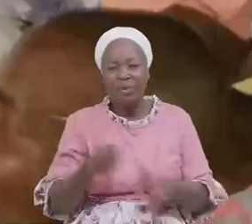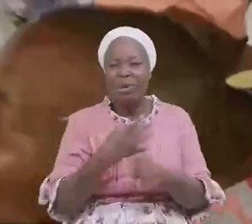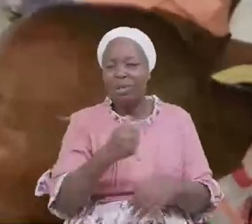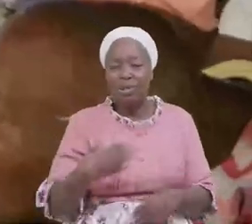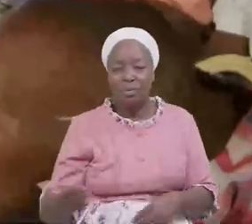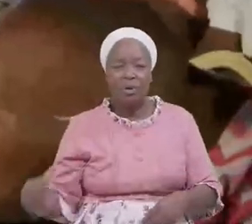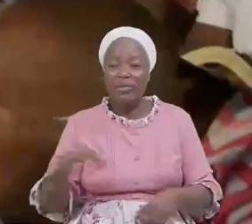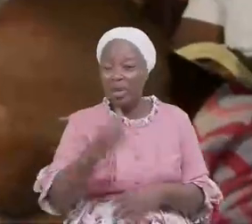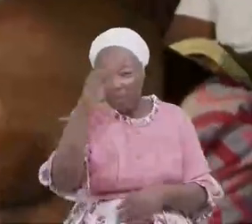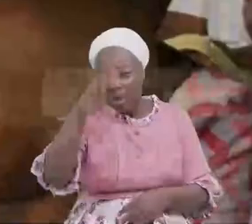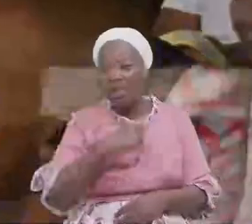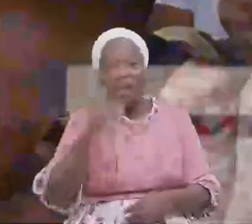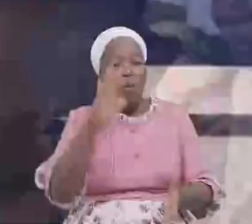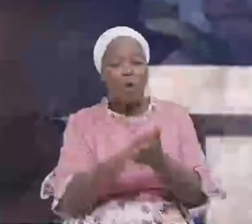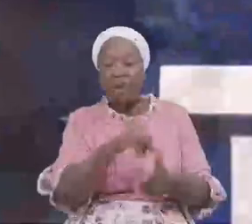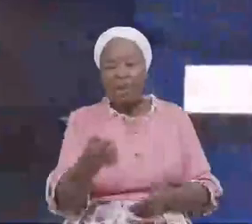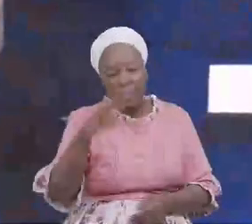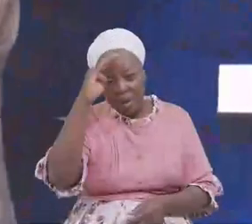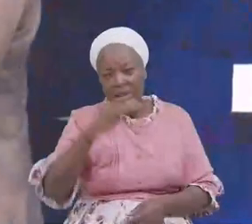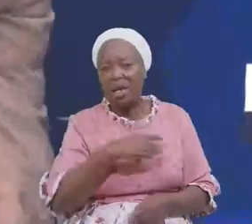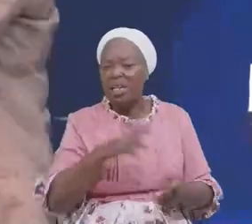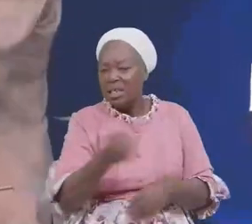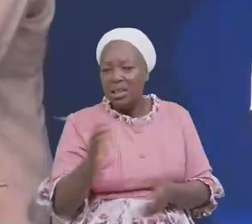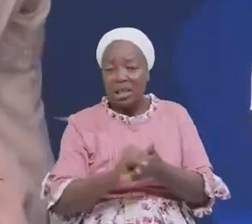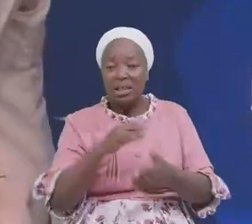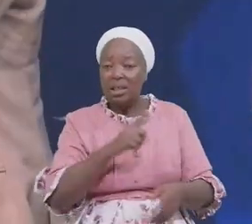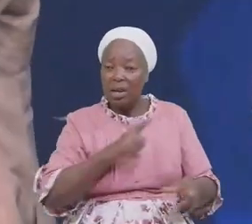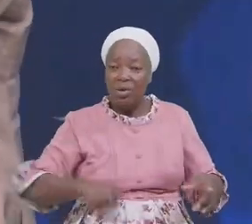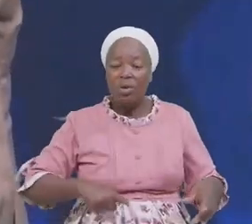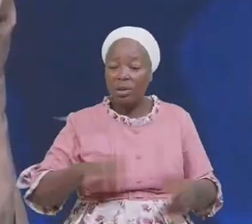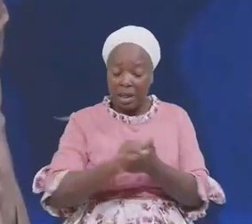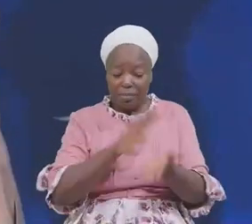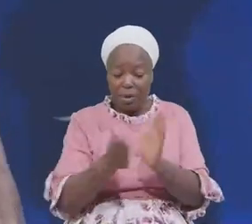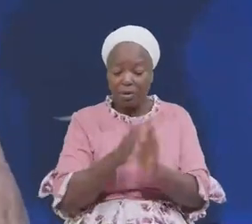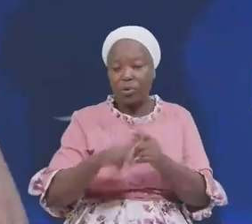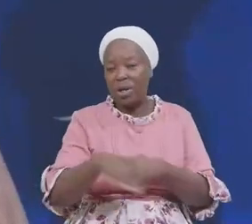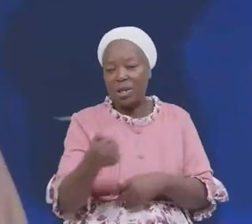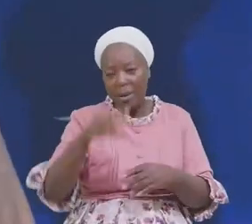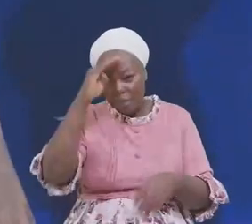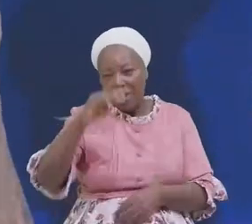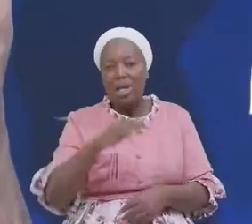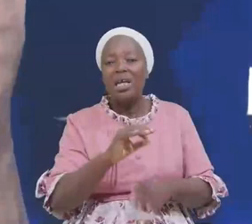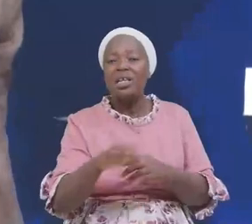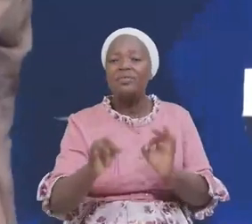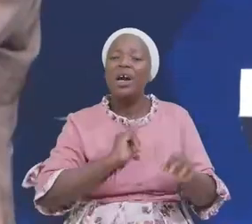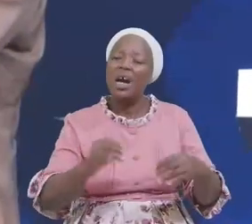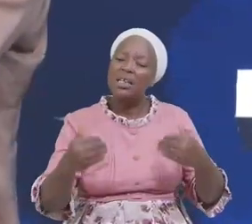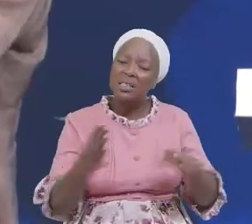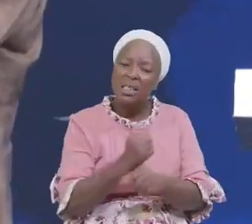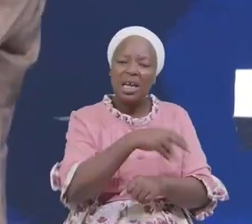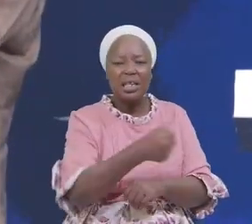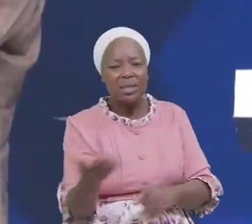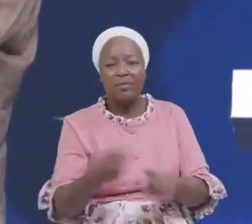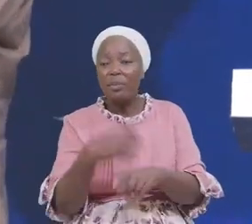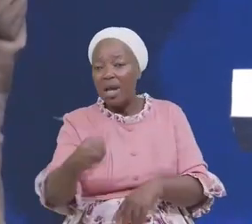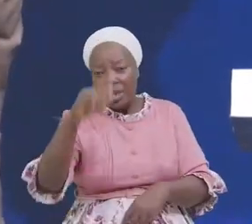la vérité. J'irai confesser pour qu'il n'aille pas en prison. Tout ce que j'ai pris, la femme de quelqu'un, quelque chose